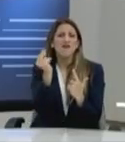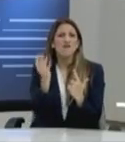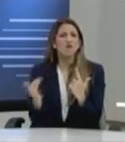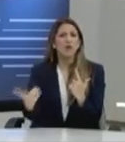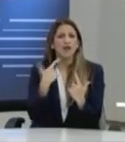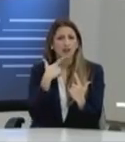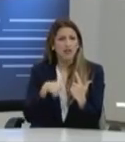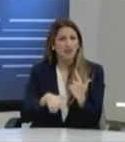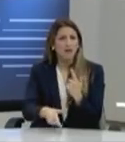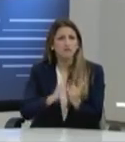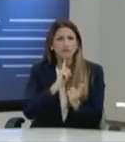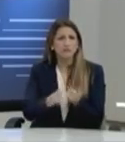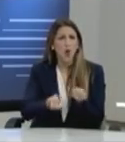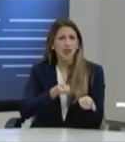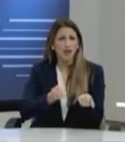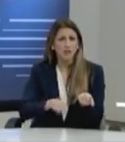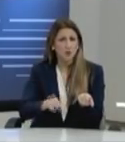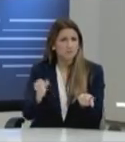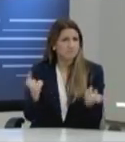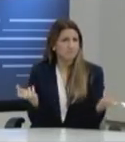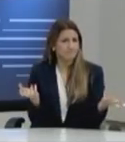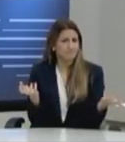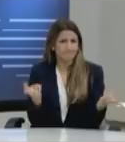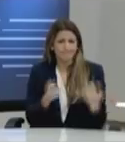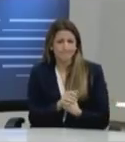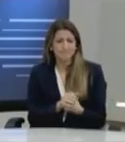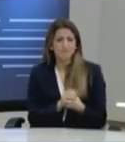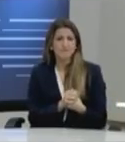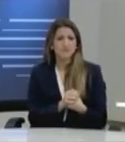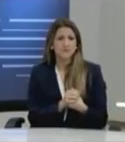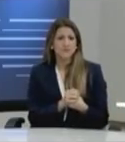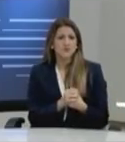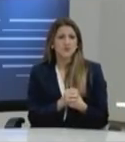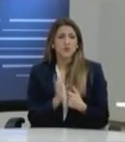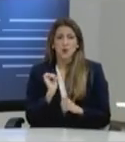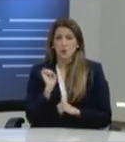ή δεν δεσμεύει, κατευθύνει την αναθεωρητική Βουλή. Κοιτάξτε, και αυτό απευθύνεται και εσάς, κύριε Πρόεδρε.